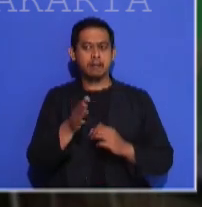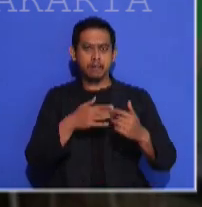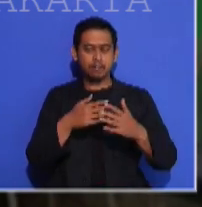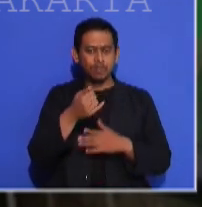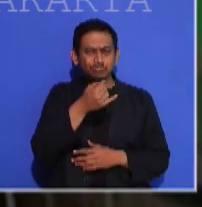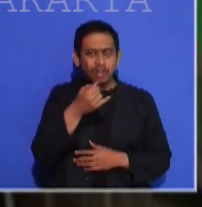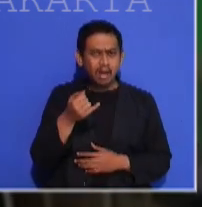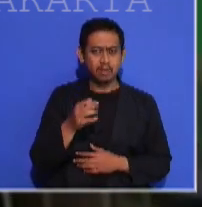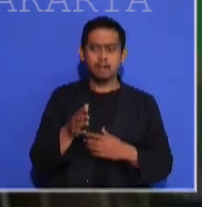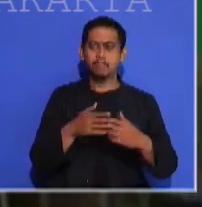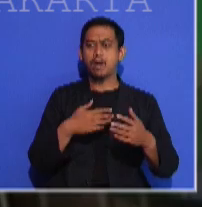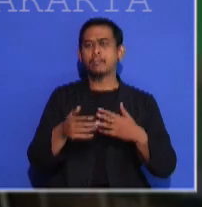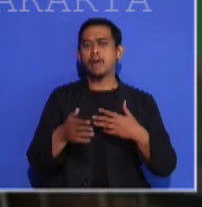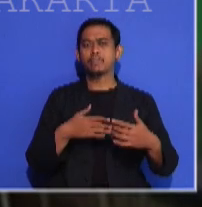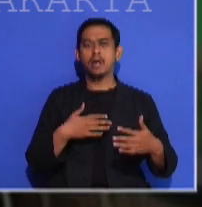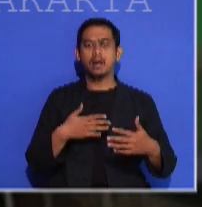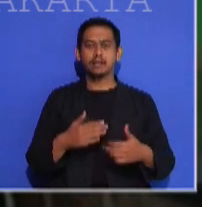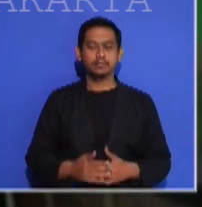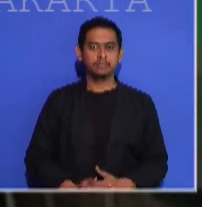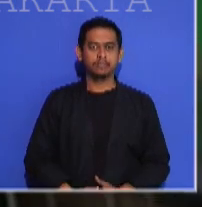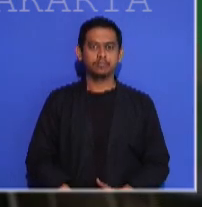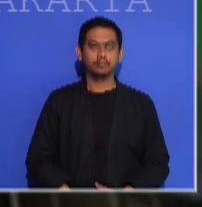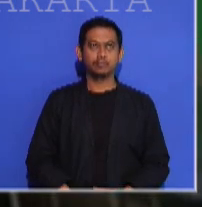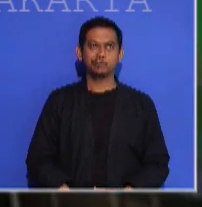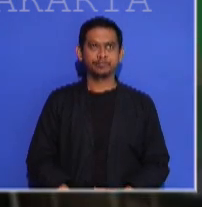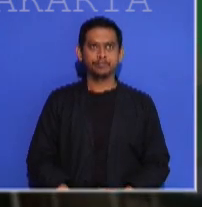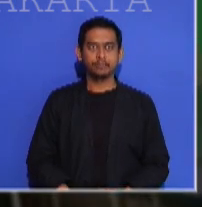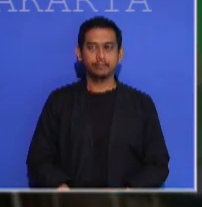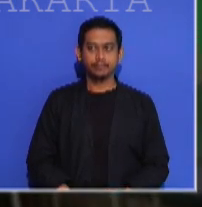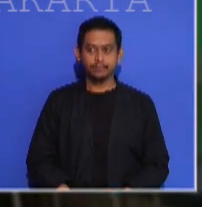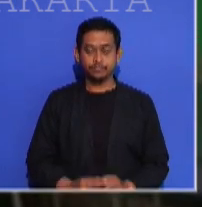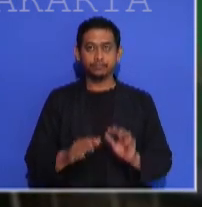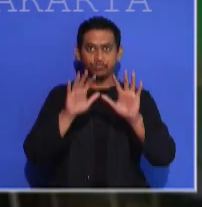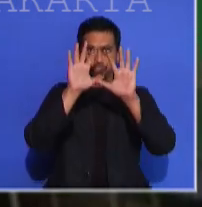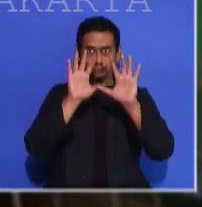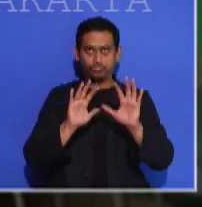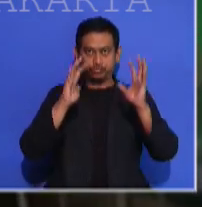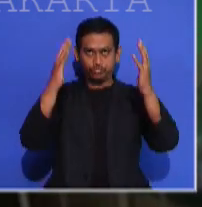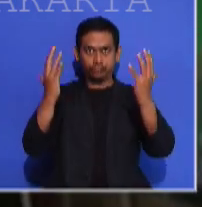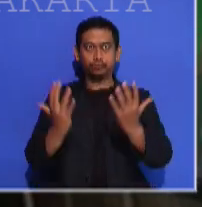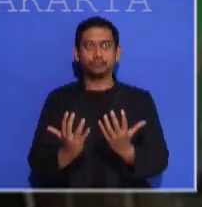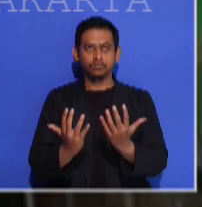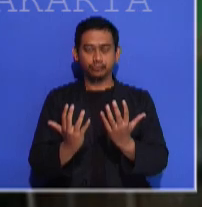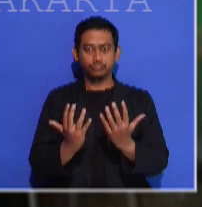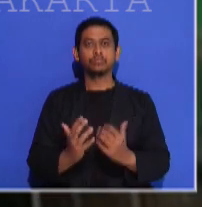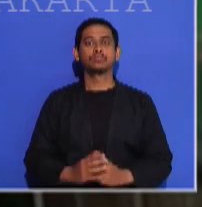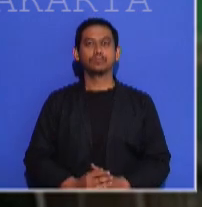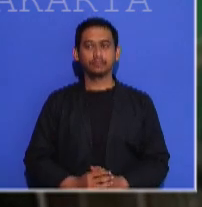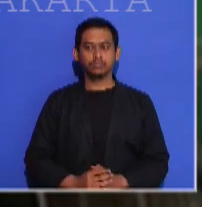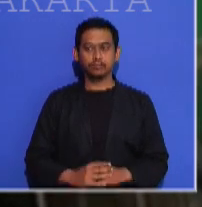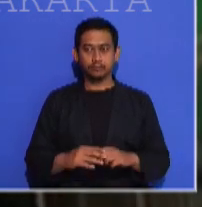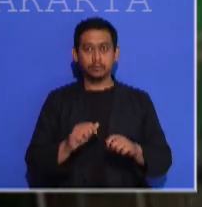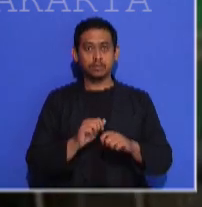mboten masalah ngoten lho. Menika Mas menika menawi damel ngaten menika apapun kalian sup menapa pun damel piyambak